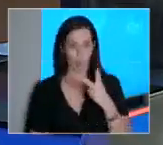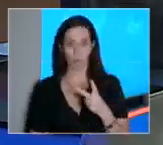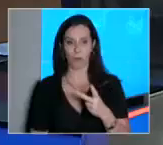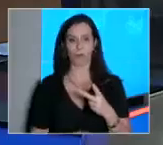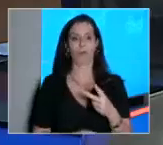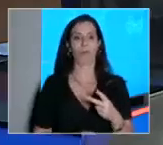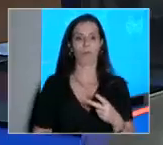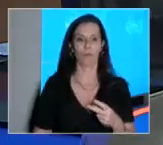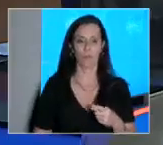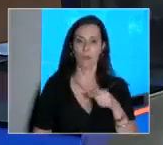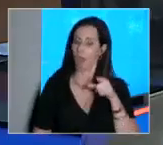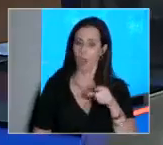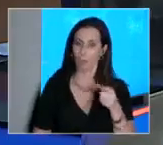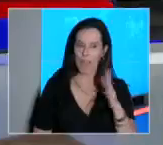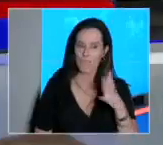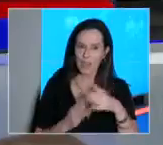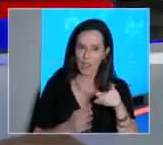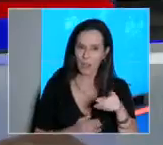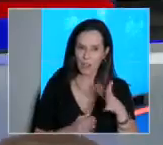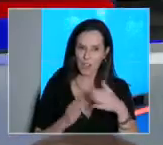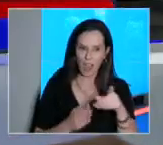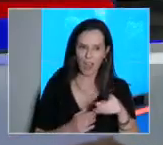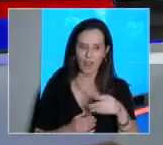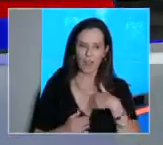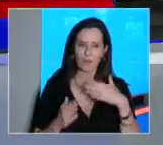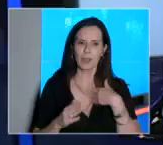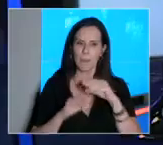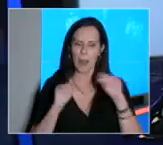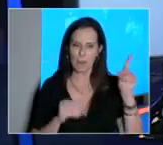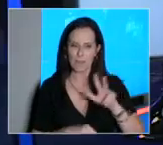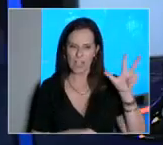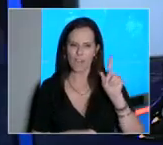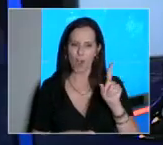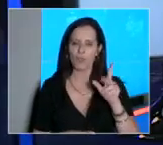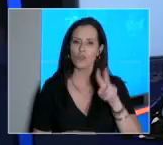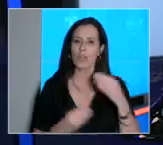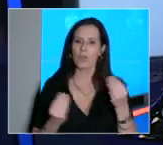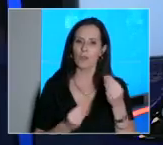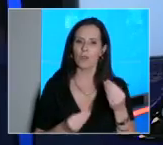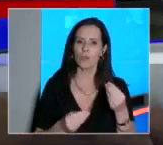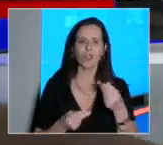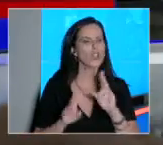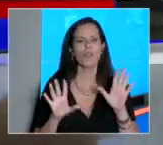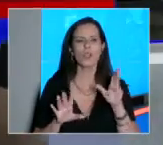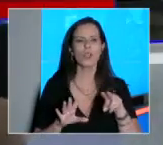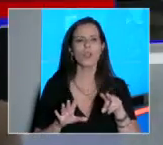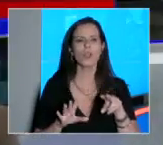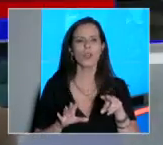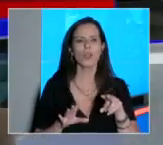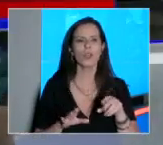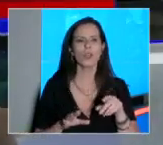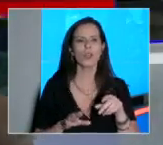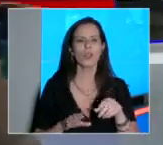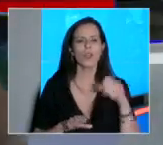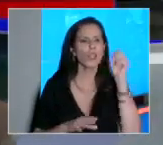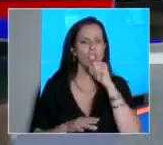אני מכיש. אני מסביר לך, אתה באת מאיפה? מעמק ישראל? אני מלמד בעמק ישראל. יופי, אז תשמע, יש לנו דבר שלא יקחו את זה מאיתנו, יש לנו תשירת הבקשות,